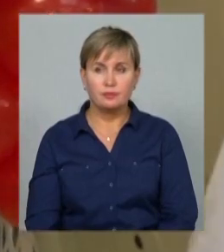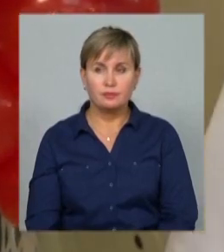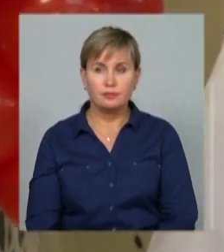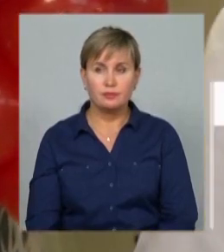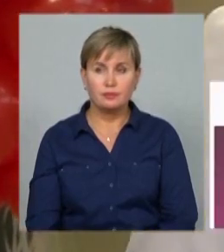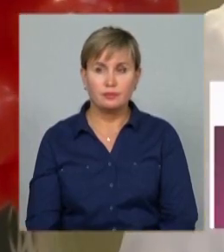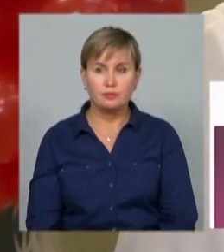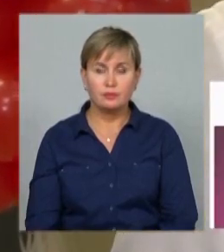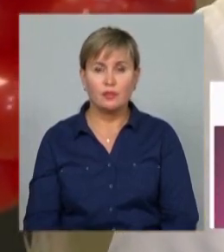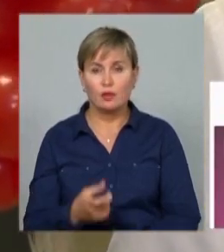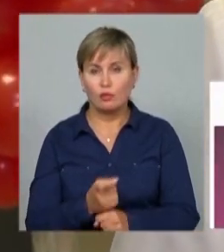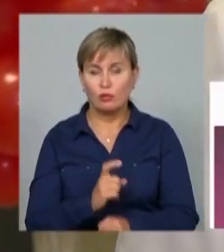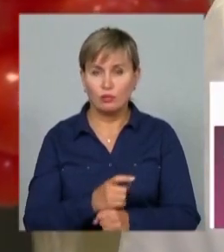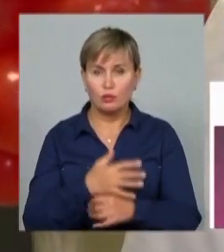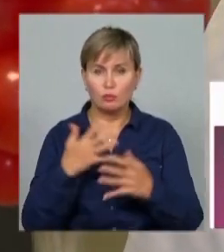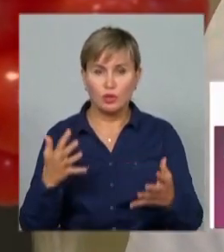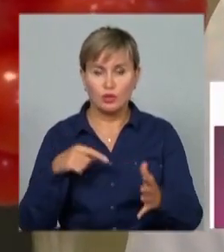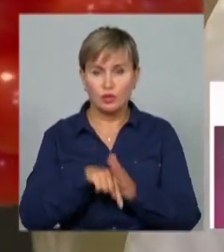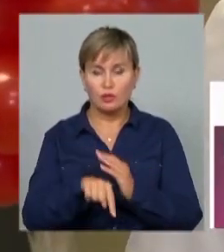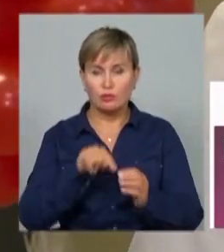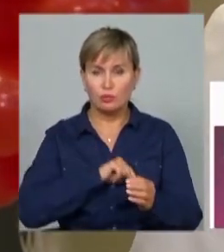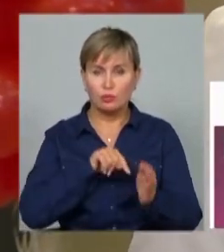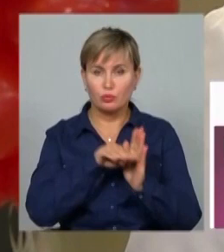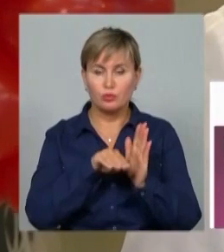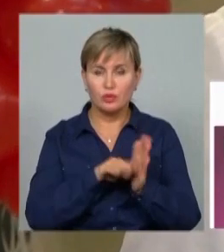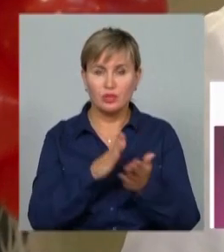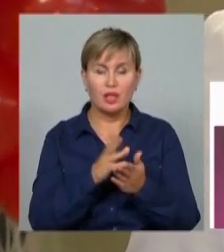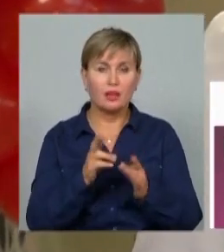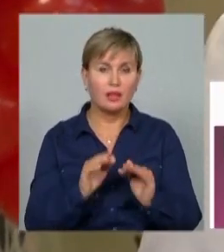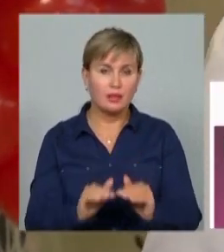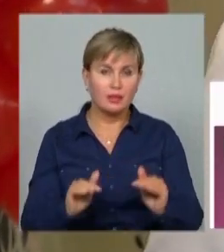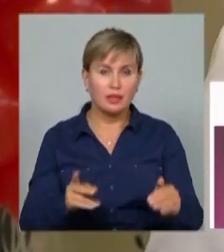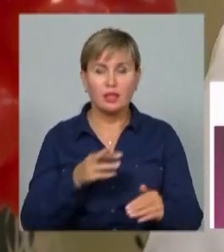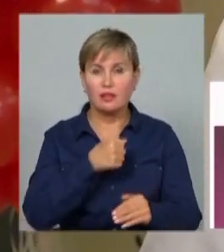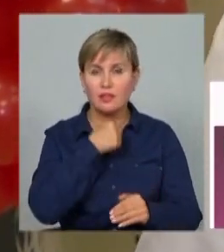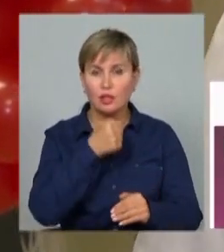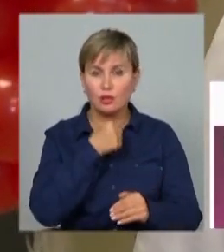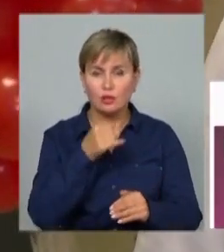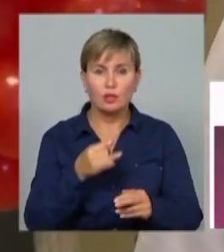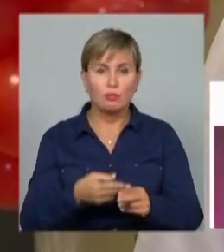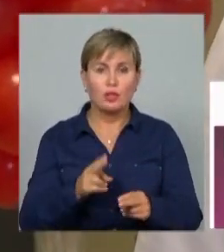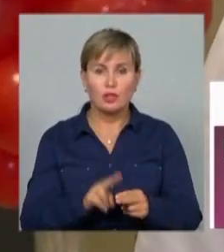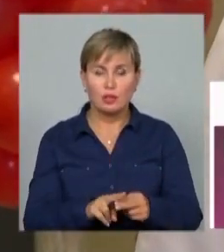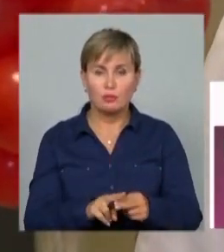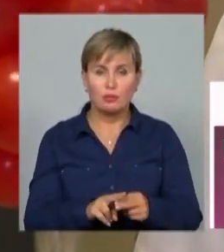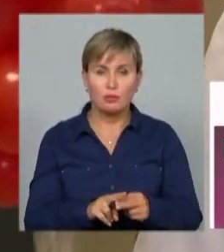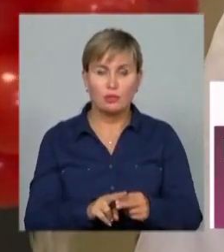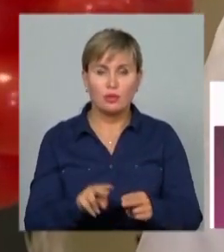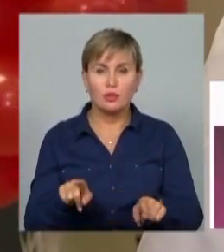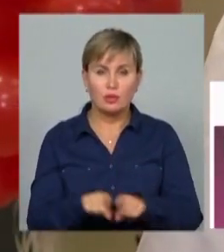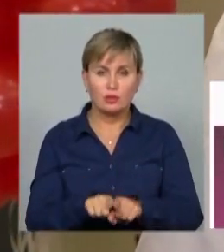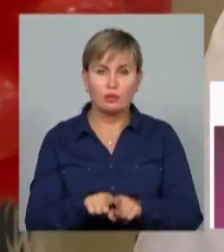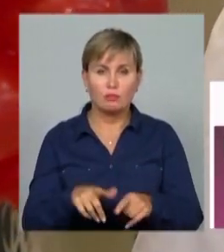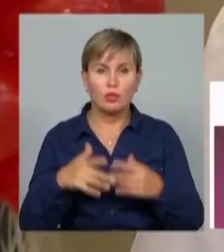Очень большие опции у этого аппарата и для детей, и для взрослых. Поэтому это такое,